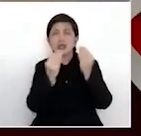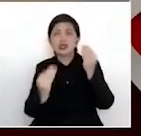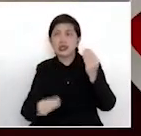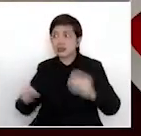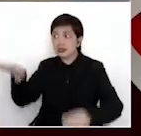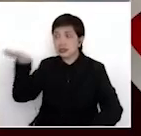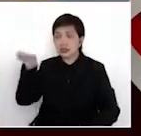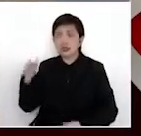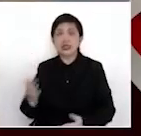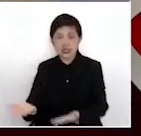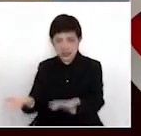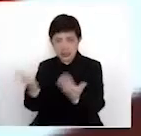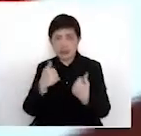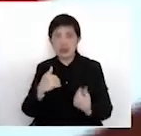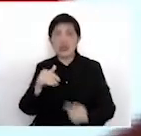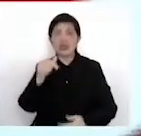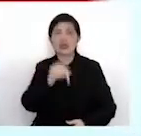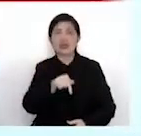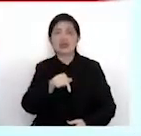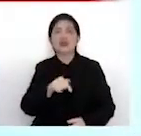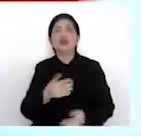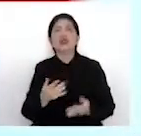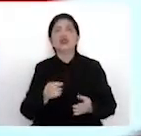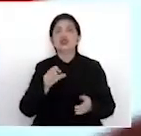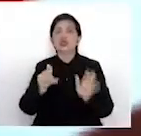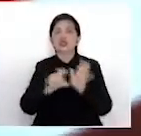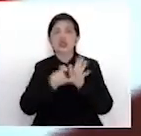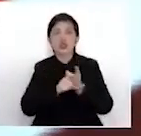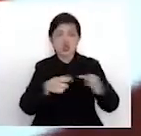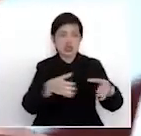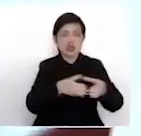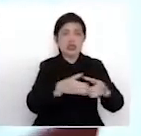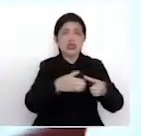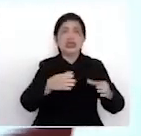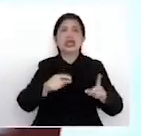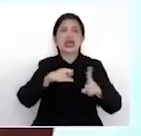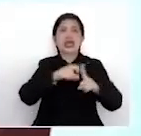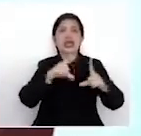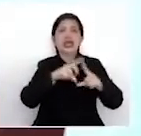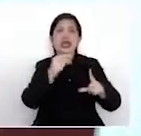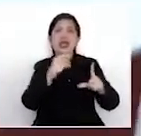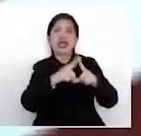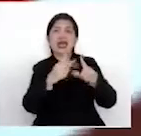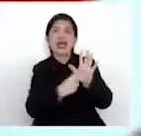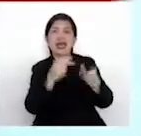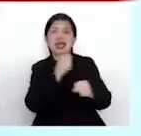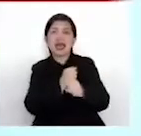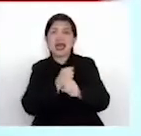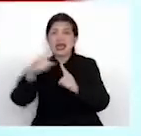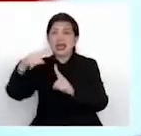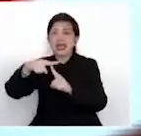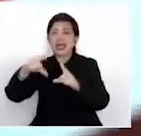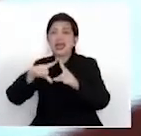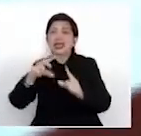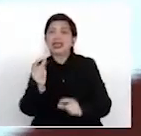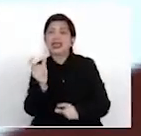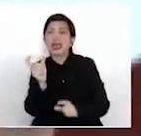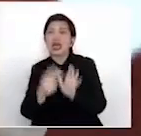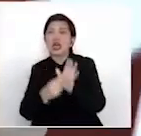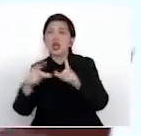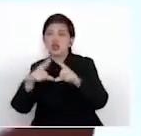dilebatkan untuk panggung-panggung di Karang Taruna mereka jadi io masing-masing di kelurahannya itu akan menjadi